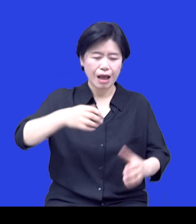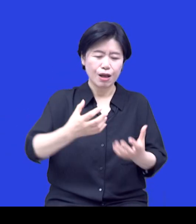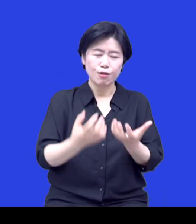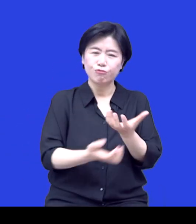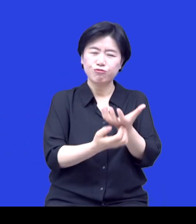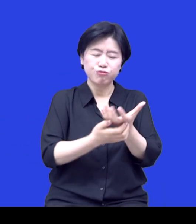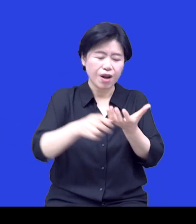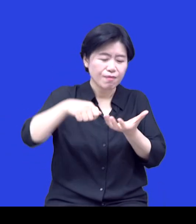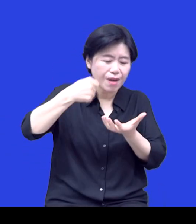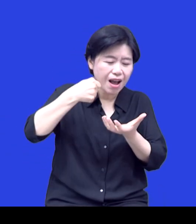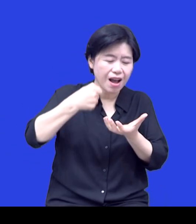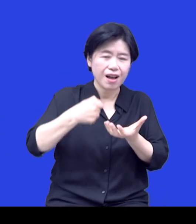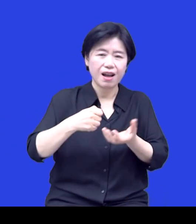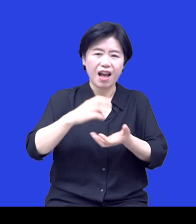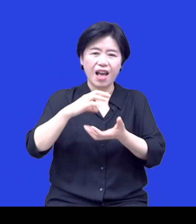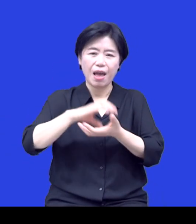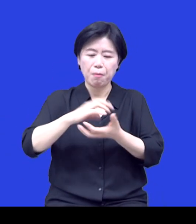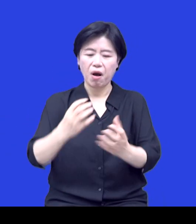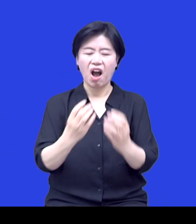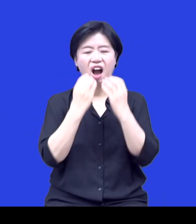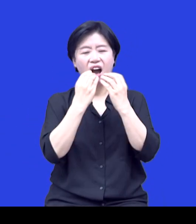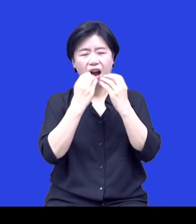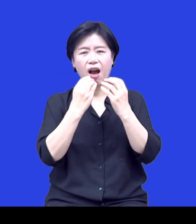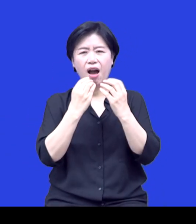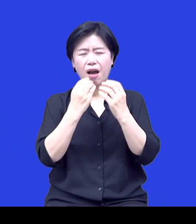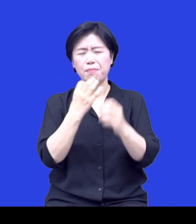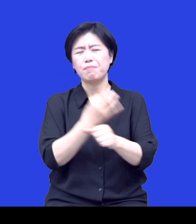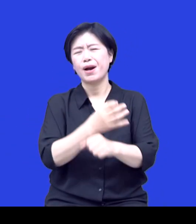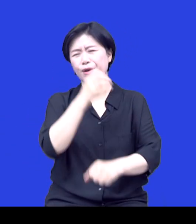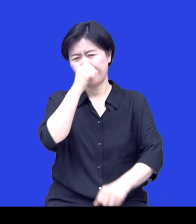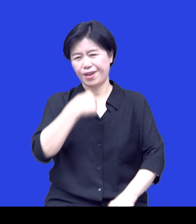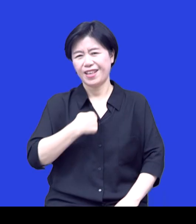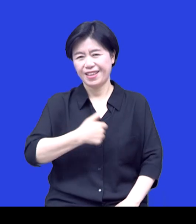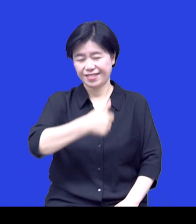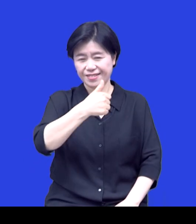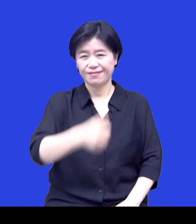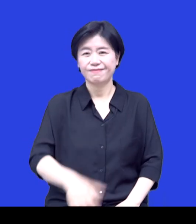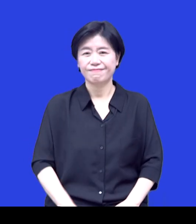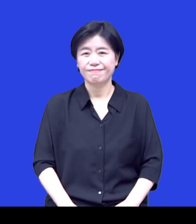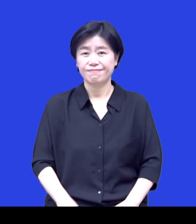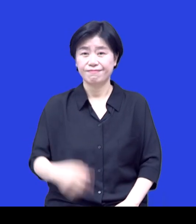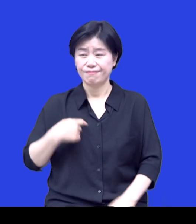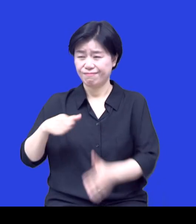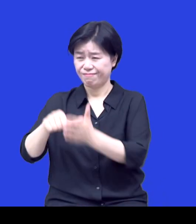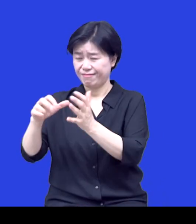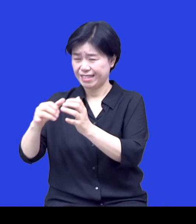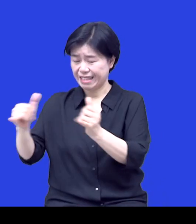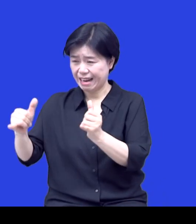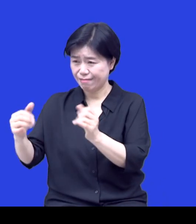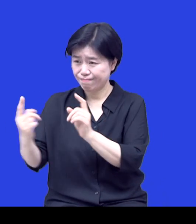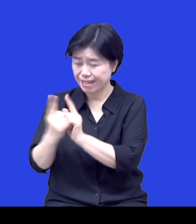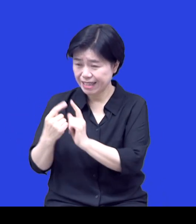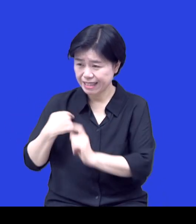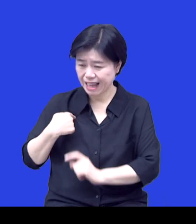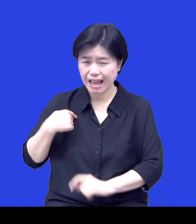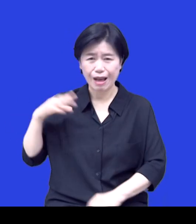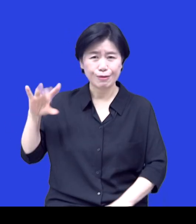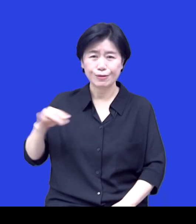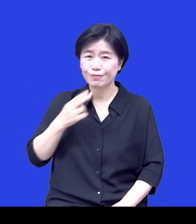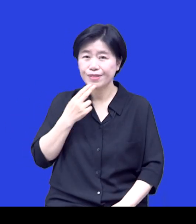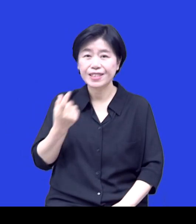그리고 햄버거 먹고 커피 마시는 게 편한 사람이고 나는 그런 유명한 사람들하고는 잘 어울리지 않는다고